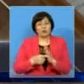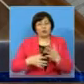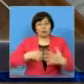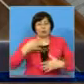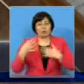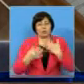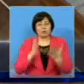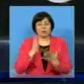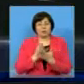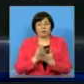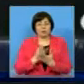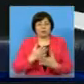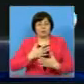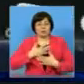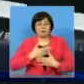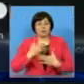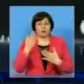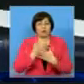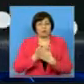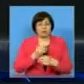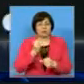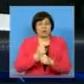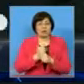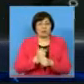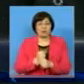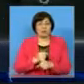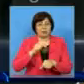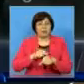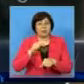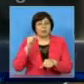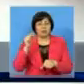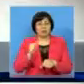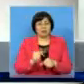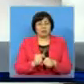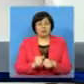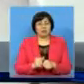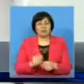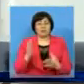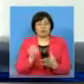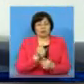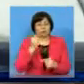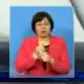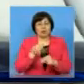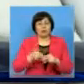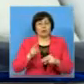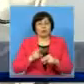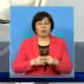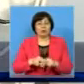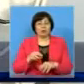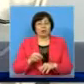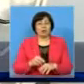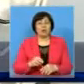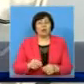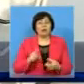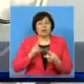орнатылған. Тыныс алуға көмектесетін аппарат індет кезінде таптырмас құралға айналған. Бір қуантарлығы, мұнда ешкім